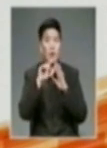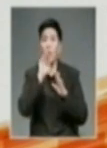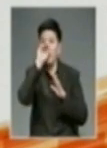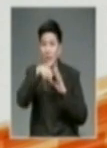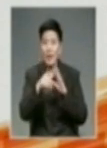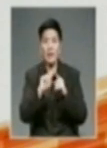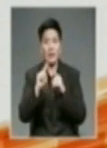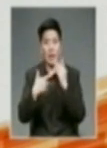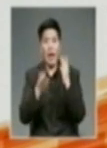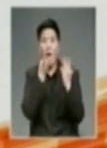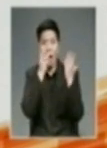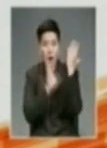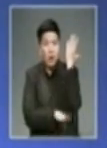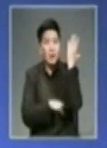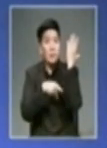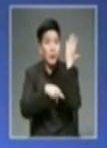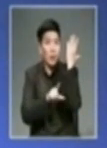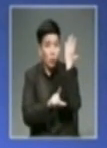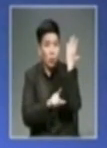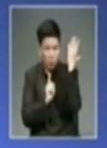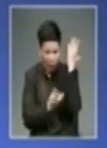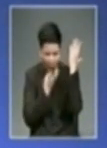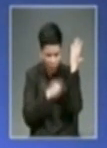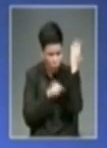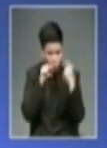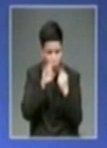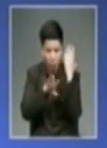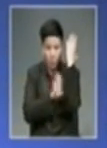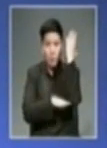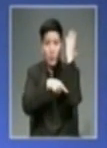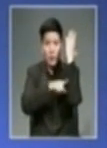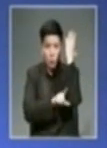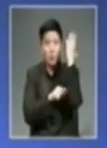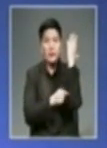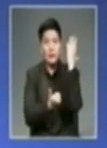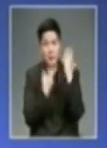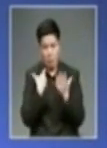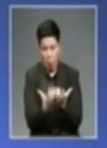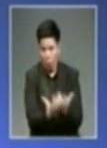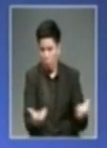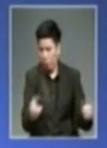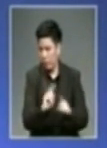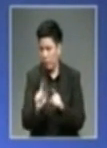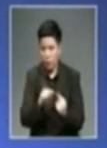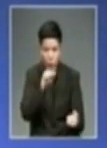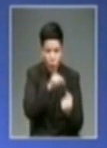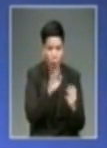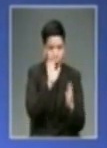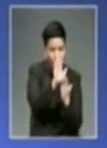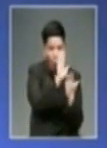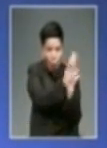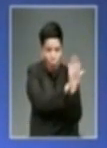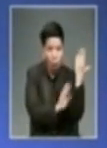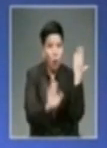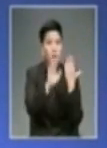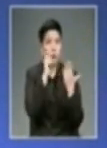ยังสภาพยุโรปเป็นต้นนะครับแล้วก็ยังมีอีกหลายชนิดนะหลายผลิตภัณฑ์อีกจำนวนมากที่จะต้องเดินหน้